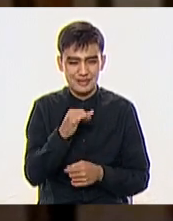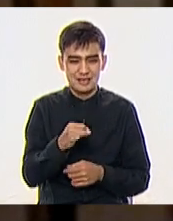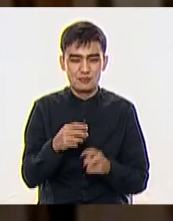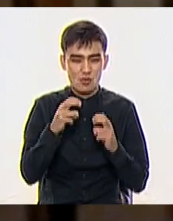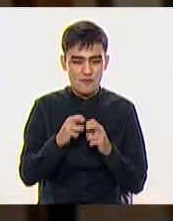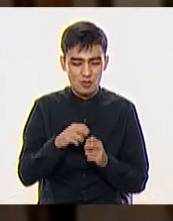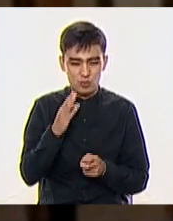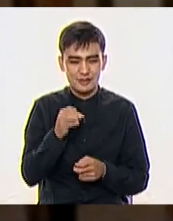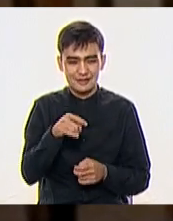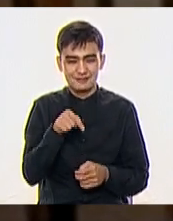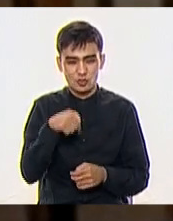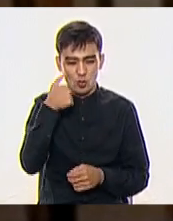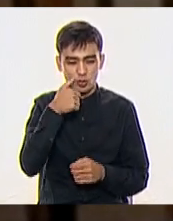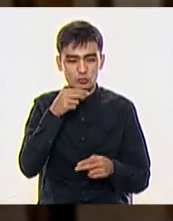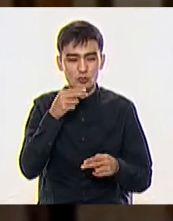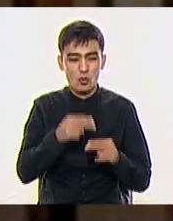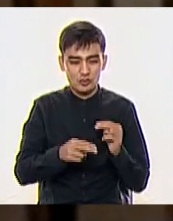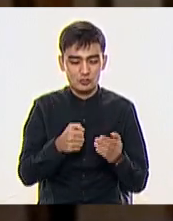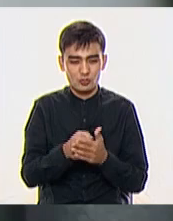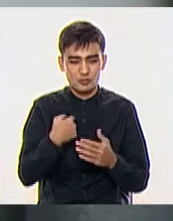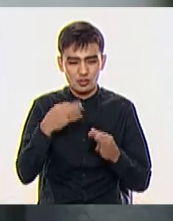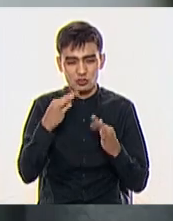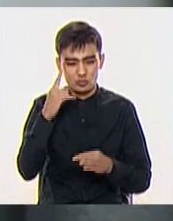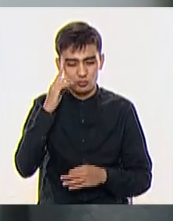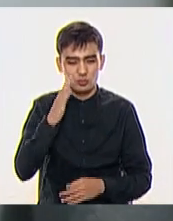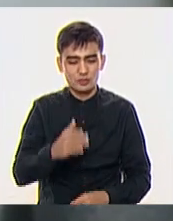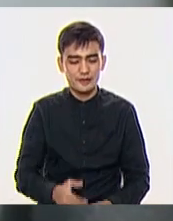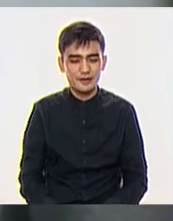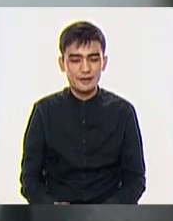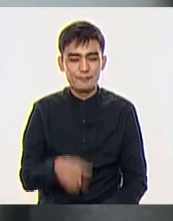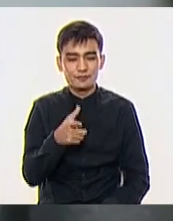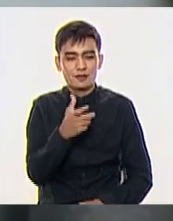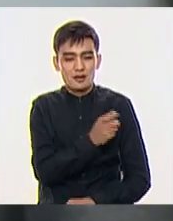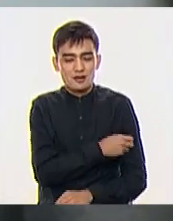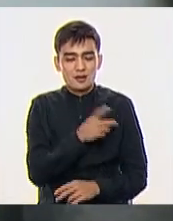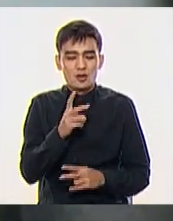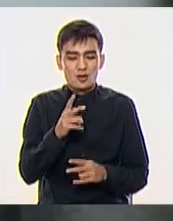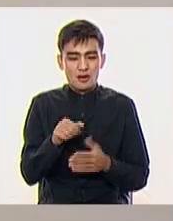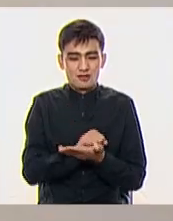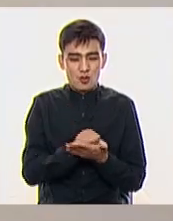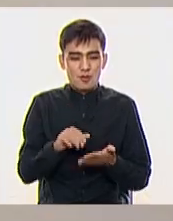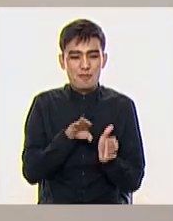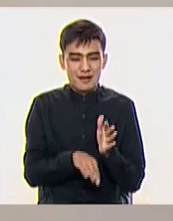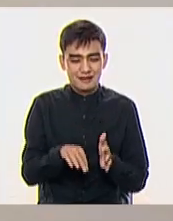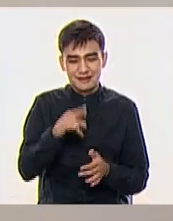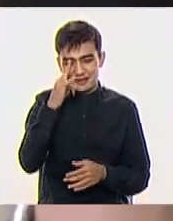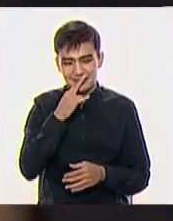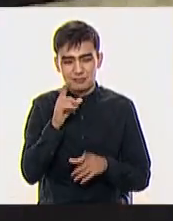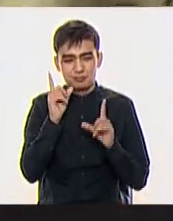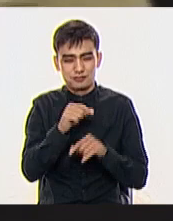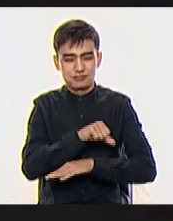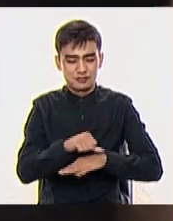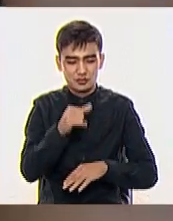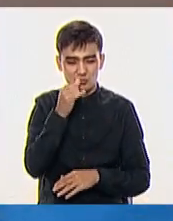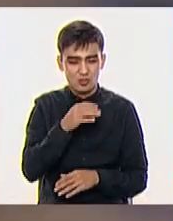жылдың соңында екпе салуға рұқсат беріледі деп ойлаймын. Ал екпе егілді деген құжатсыз қазақстандықтар шекара асып еркін шыға алмайды.